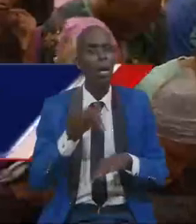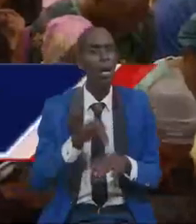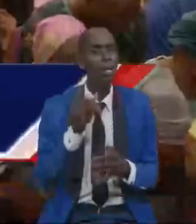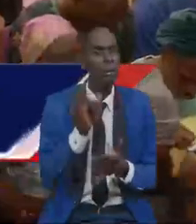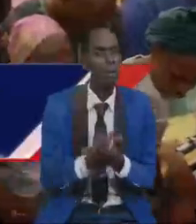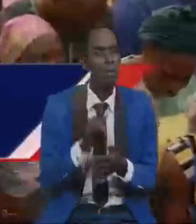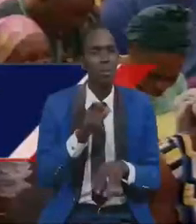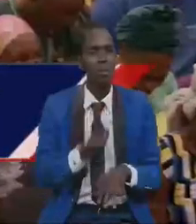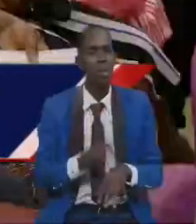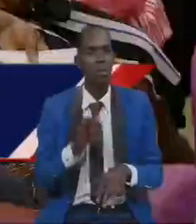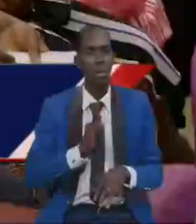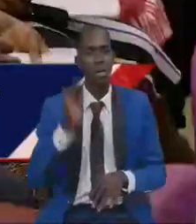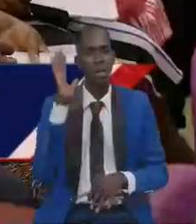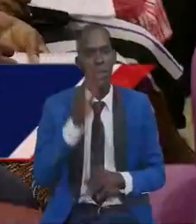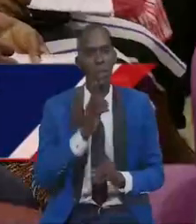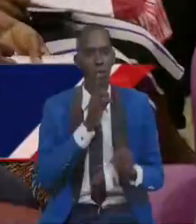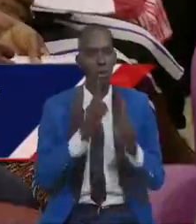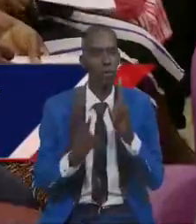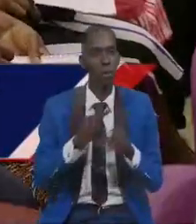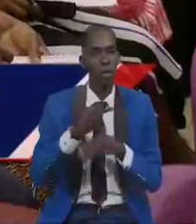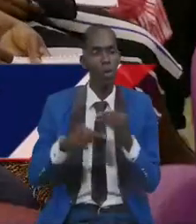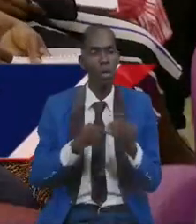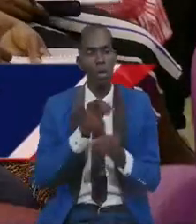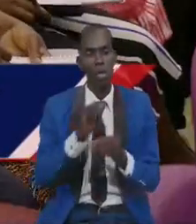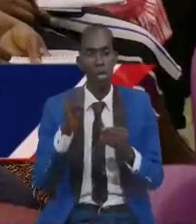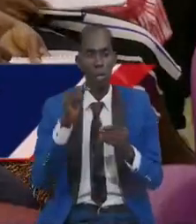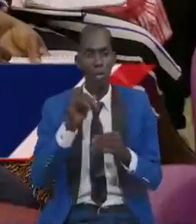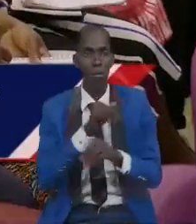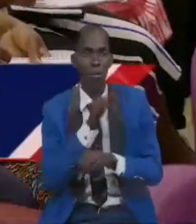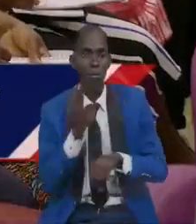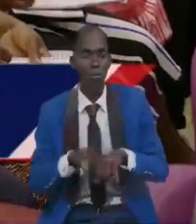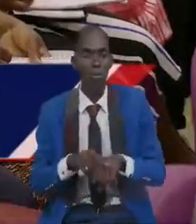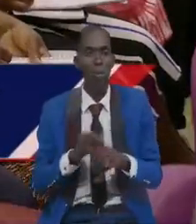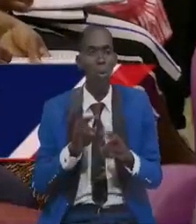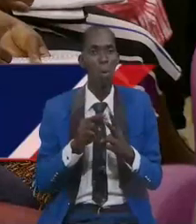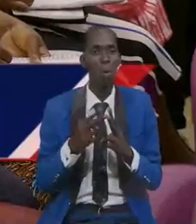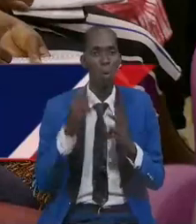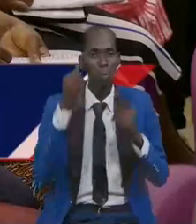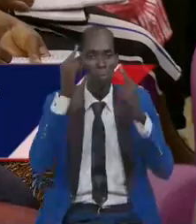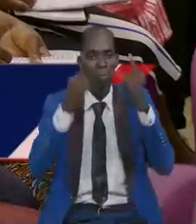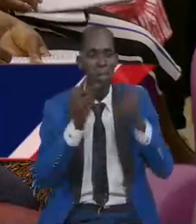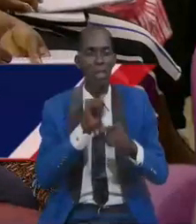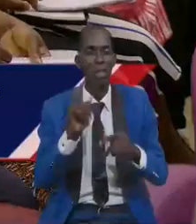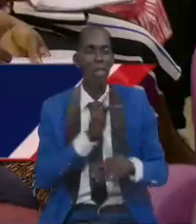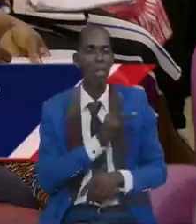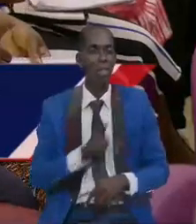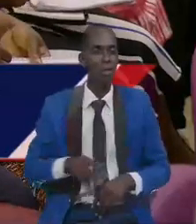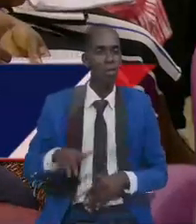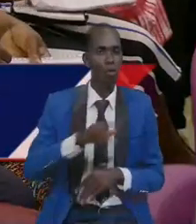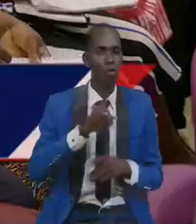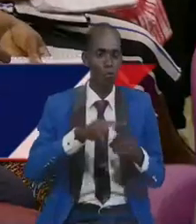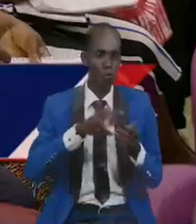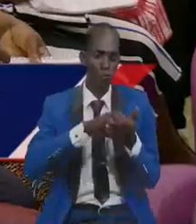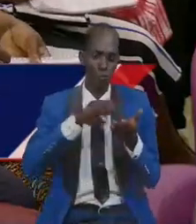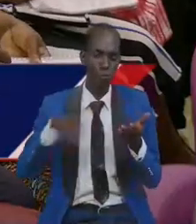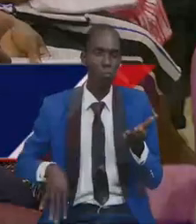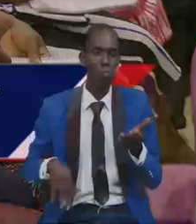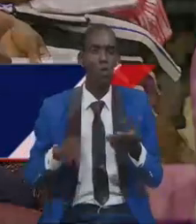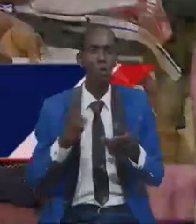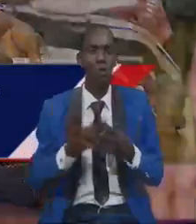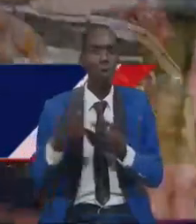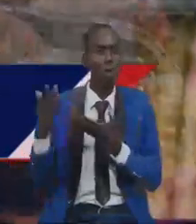je parle sur une nation et sur un royaume d'arracher, d'abattre et